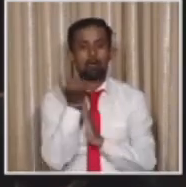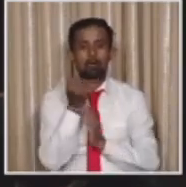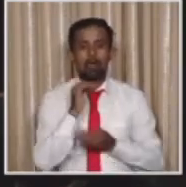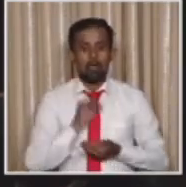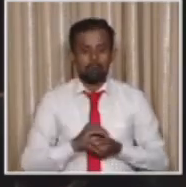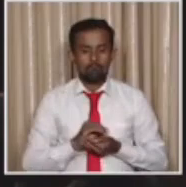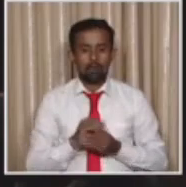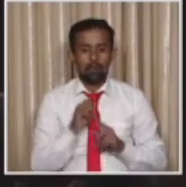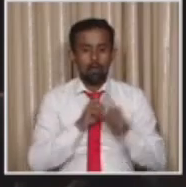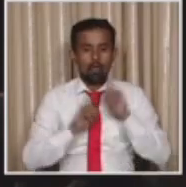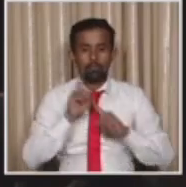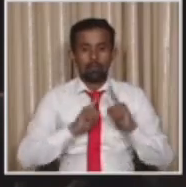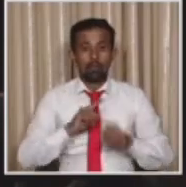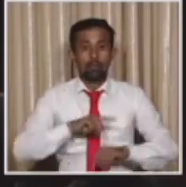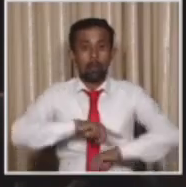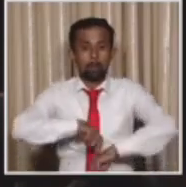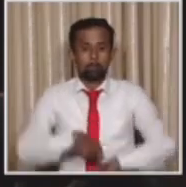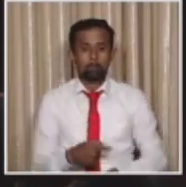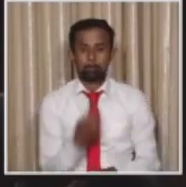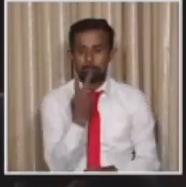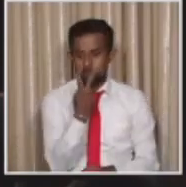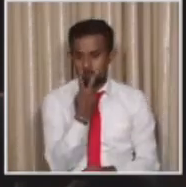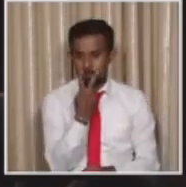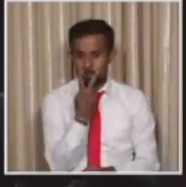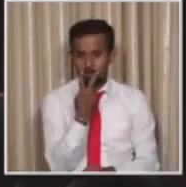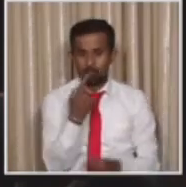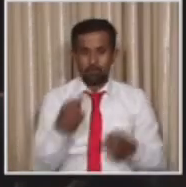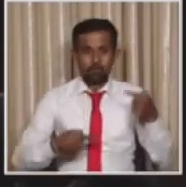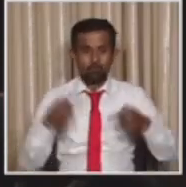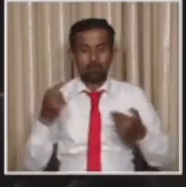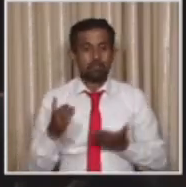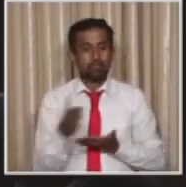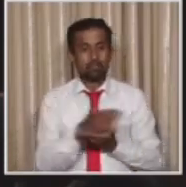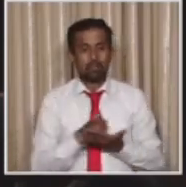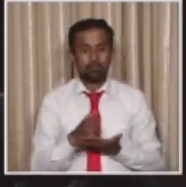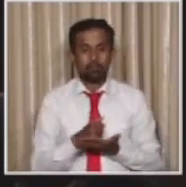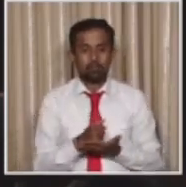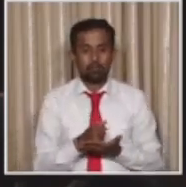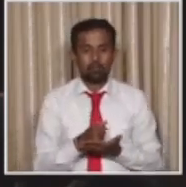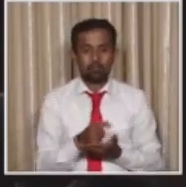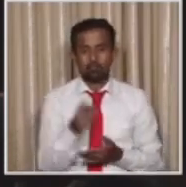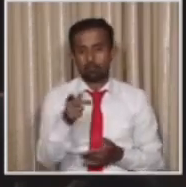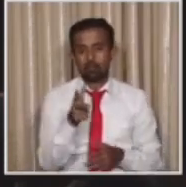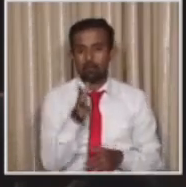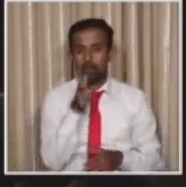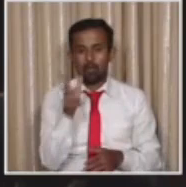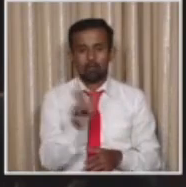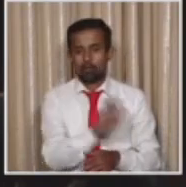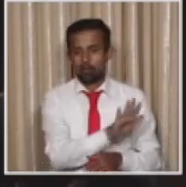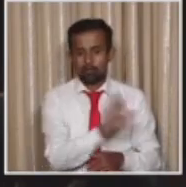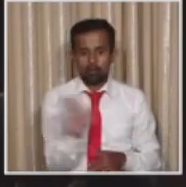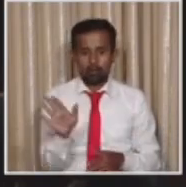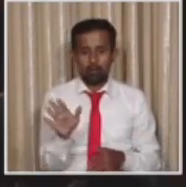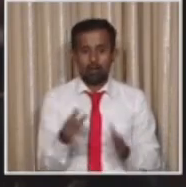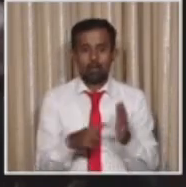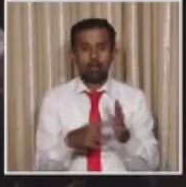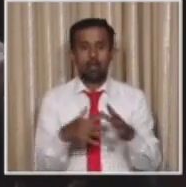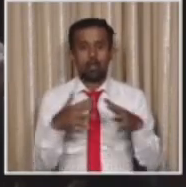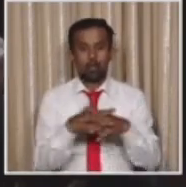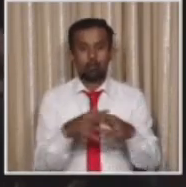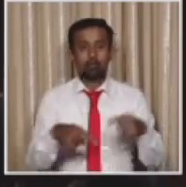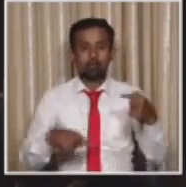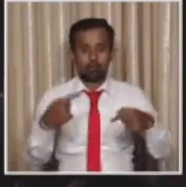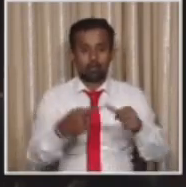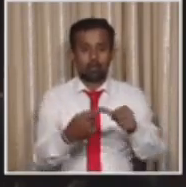මේ සම්බන්ධව කතා කරන්න. අද පැය දෙකක් මේ විවාදය සම්පූර්ණයෙන්ම, මම එතුමට මොකුත් වචනයක් කියන්නේ නැහැ, නමුත් එතුමා නීතිමය තර්කයක්